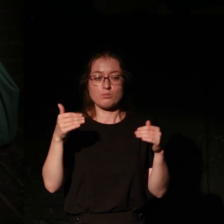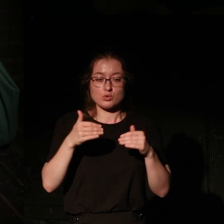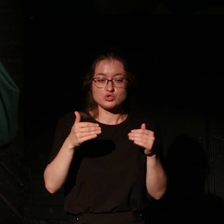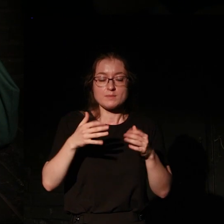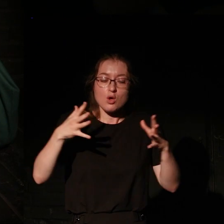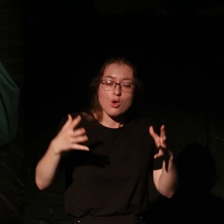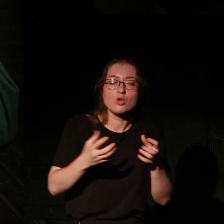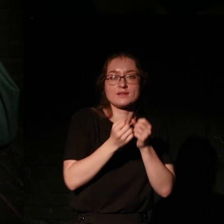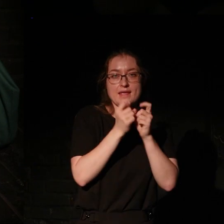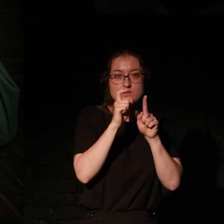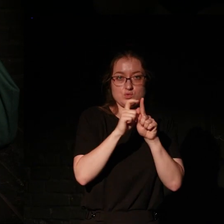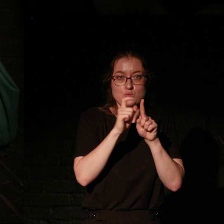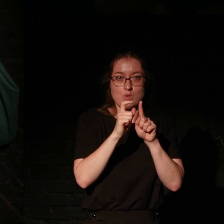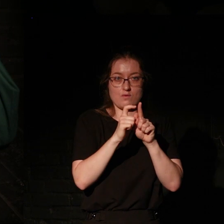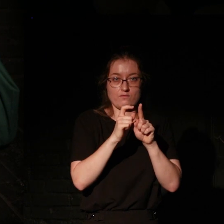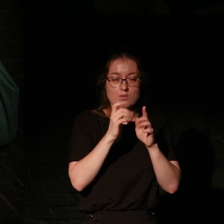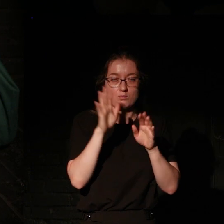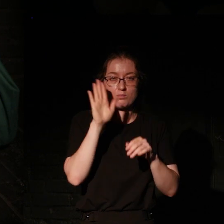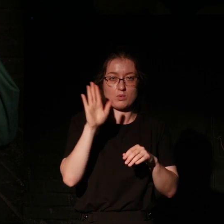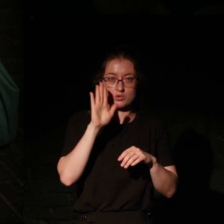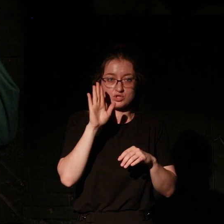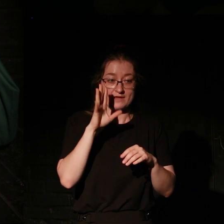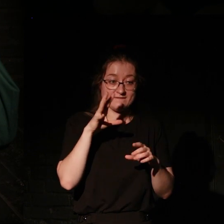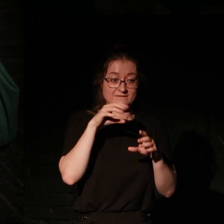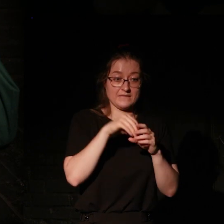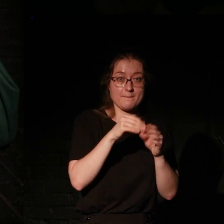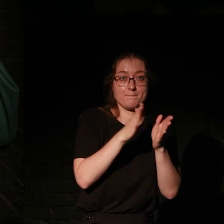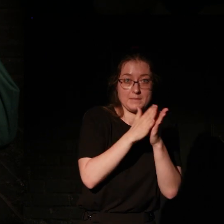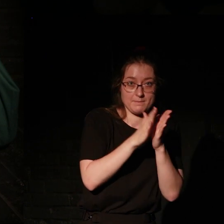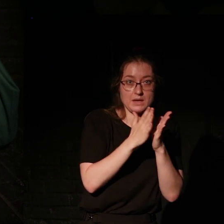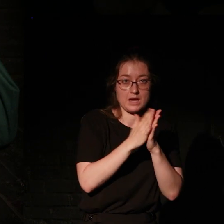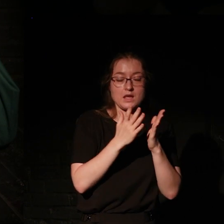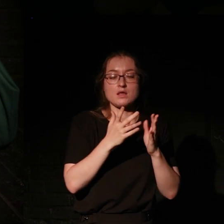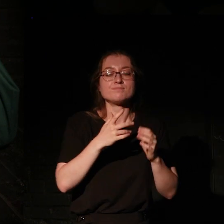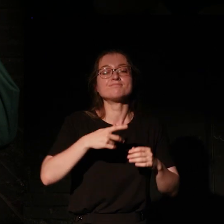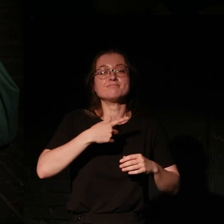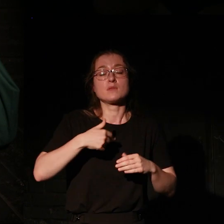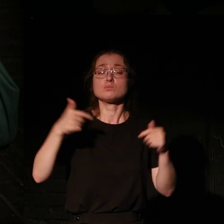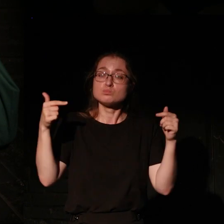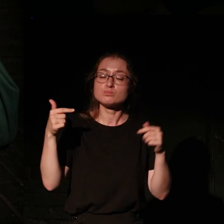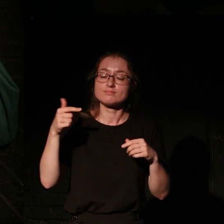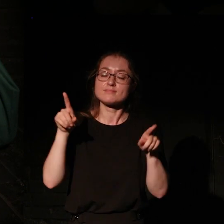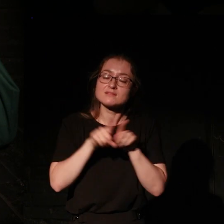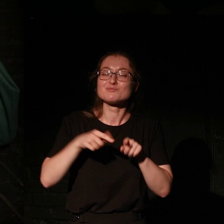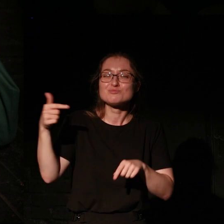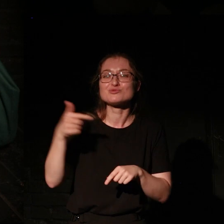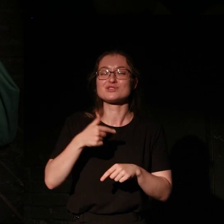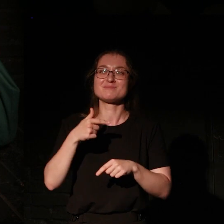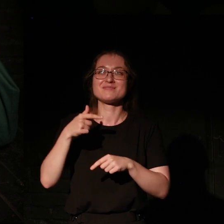wśród tego słowa, wśród tego siana, również musimy się poddać działaniu Ducha